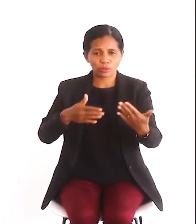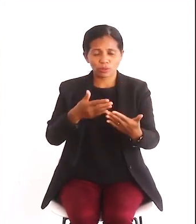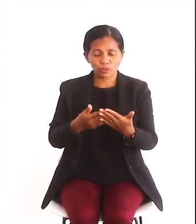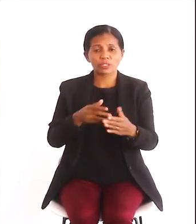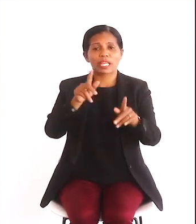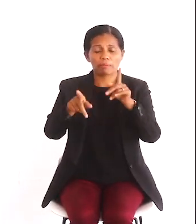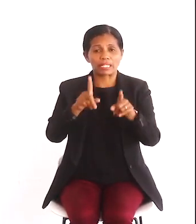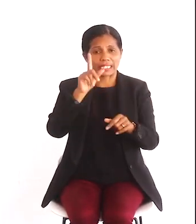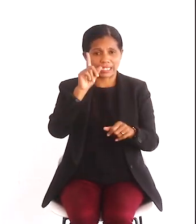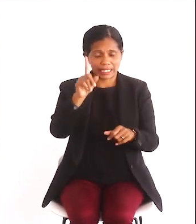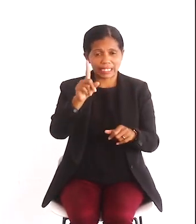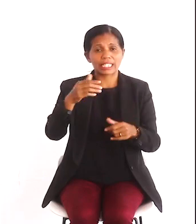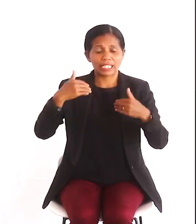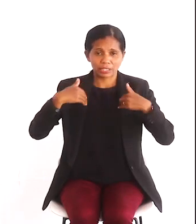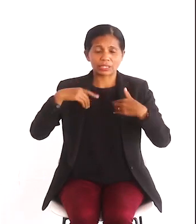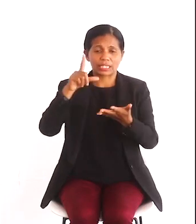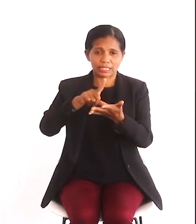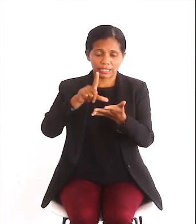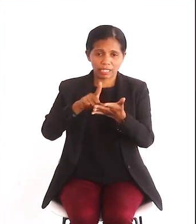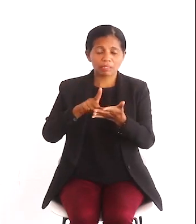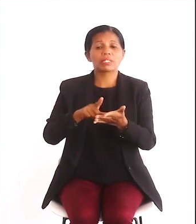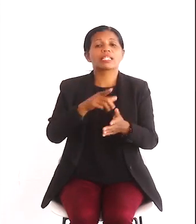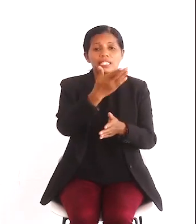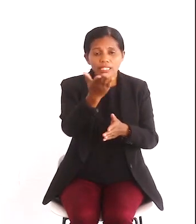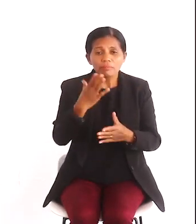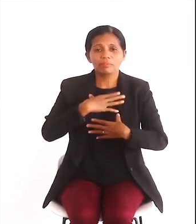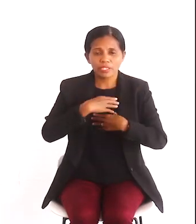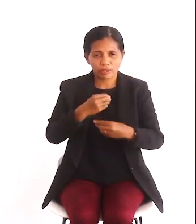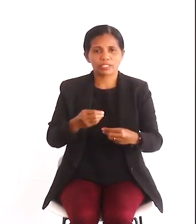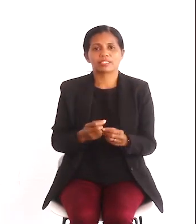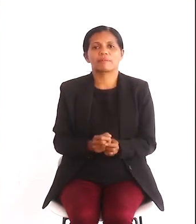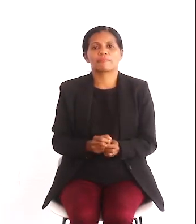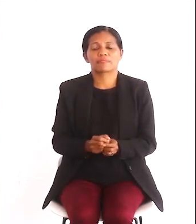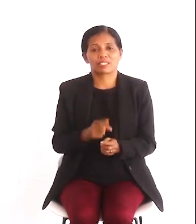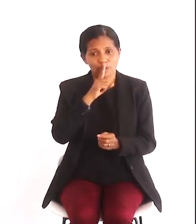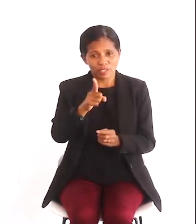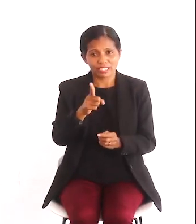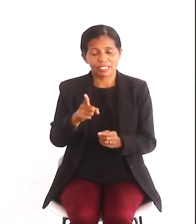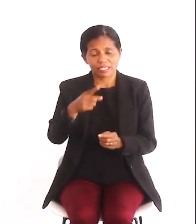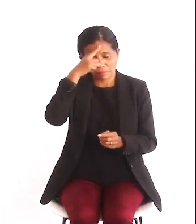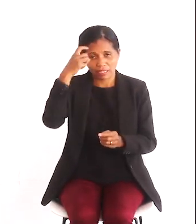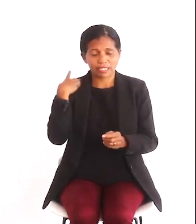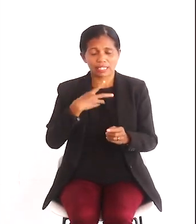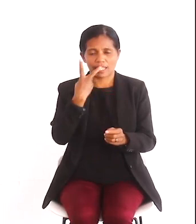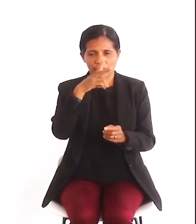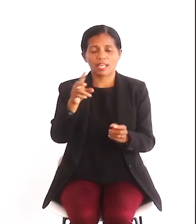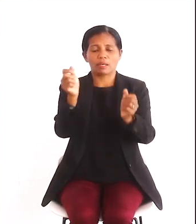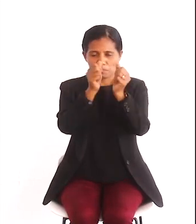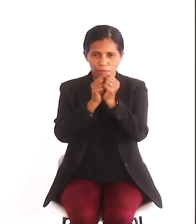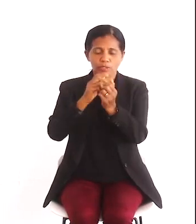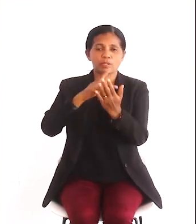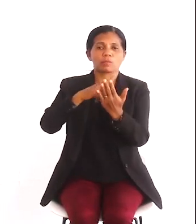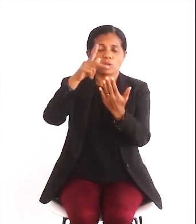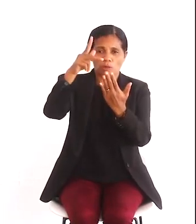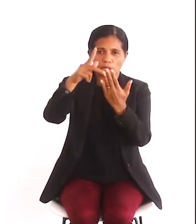Iho Na Materi Ida Dede Bimak Sayang Dari Mene Materi Favoritu. Los Kalai. Tampane, Maita Basis Teh Hamotuk Materi Selutan Lihusi